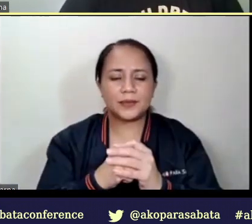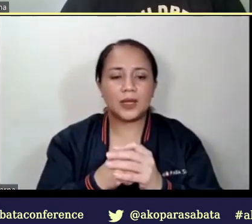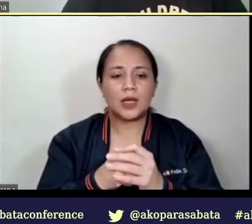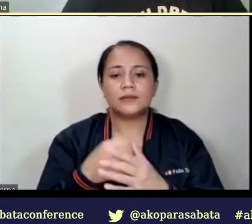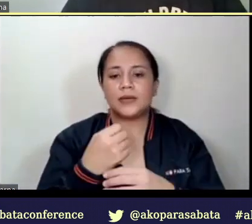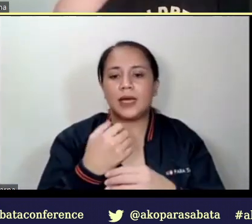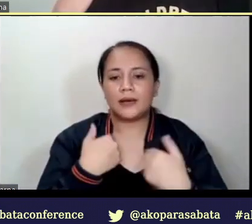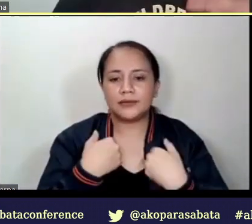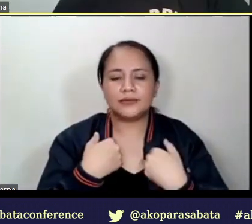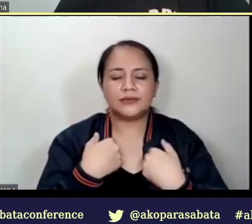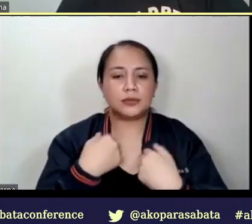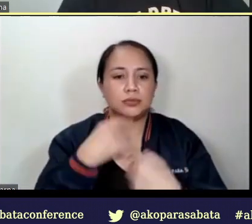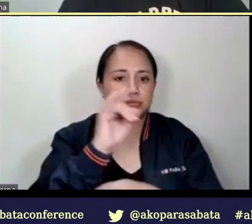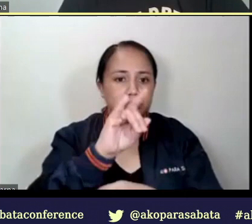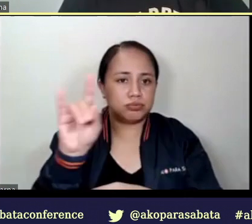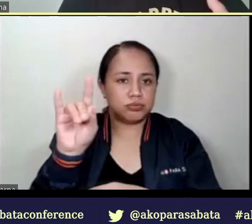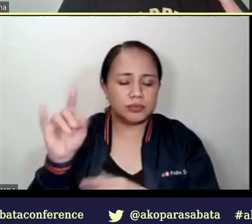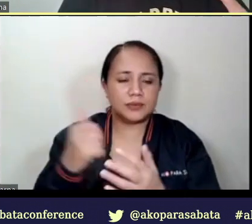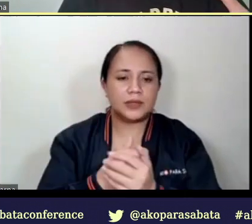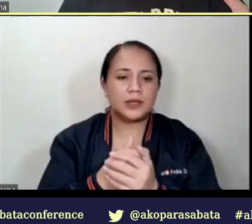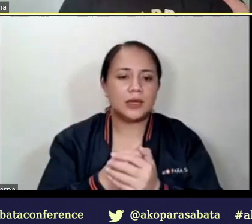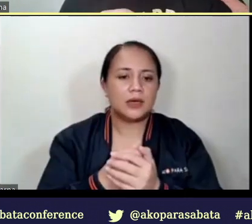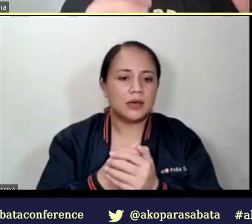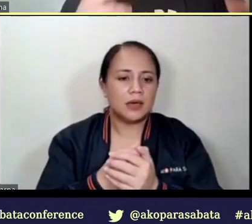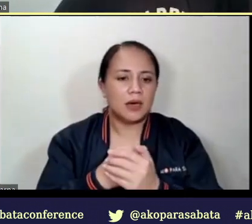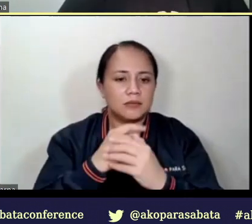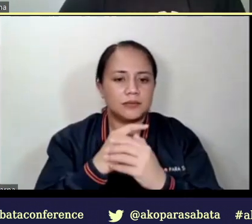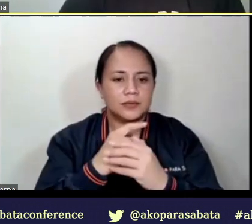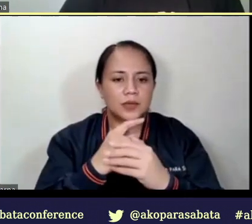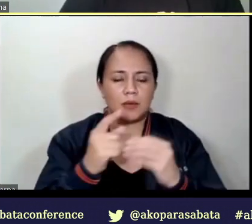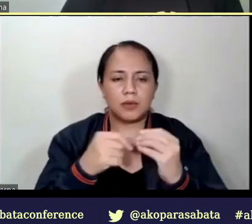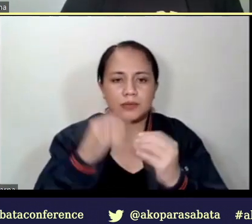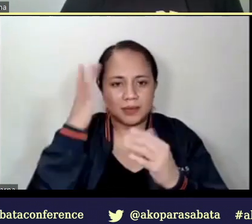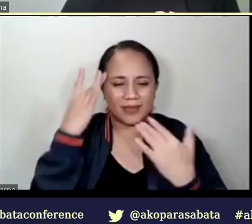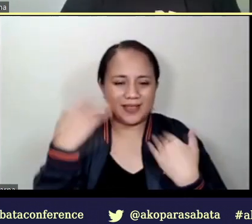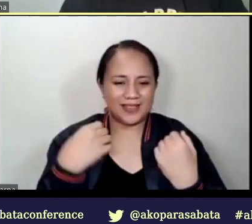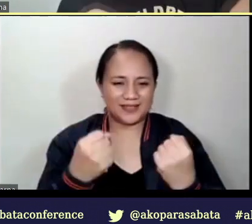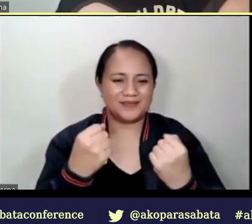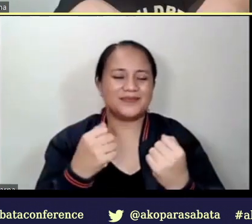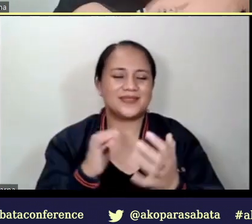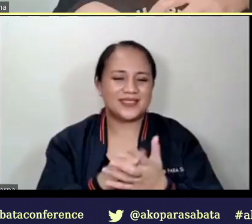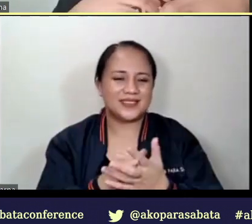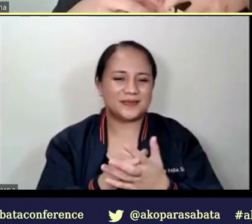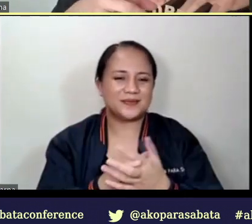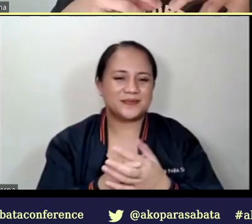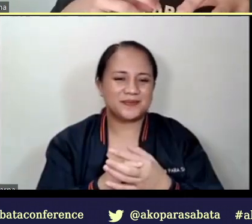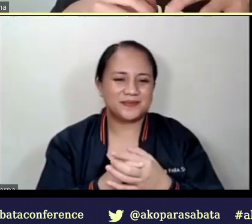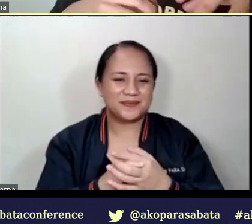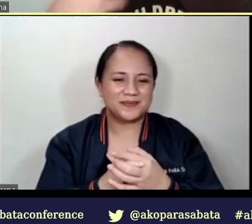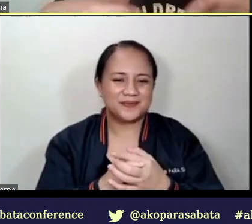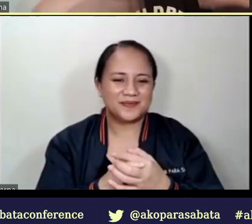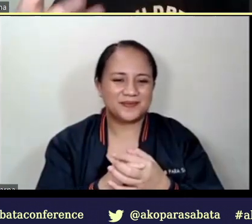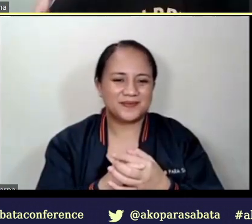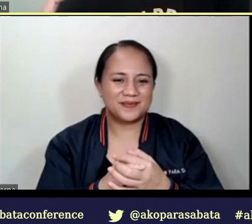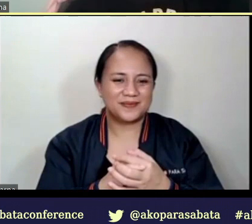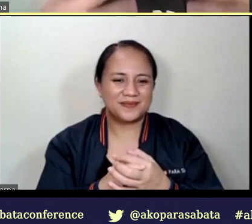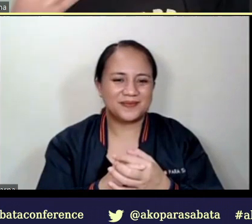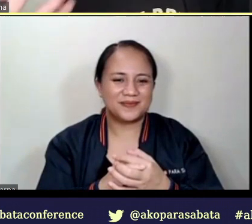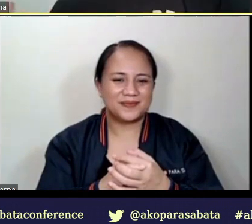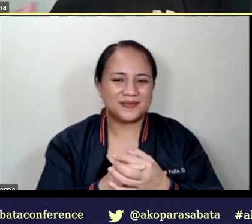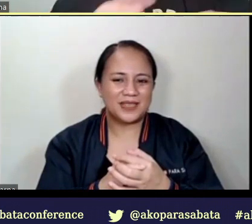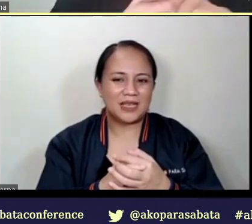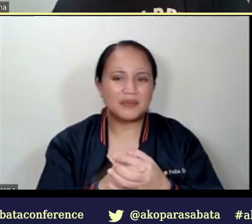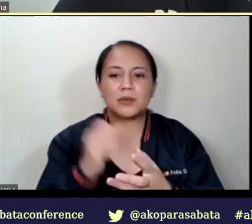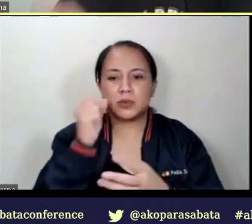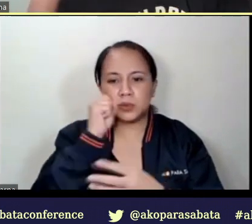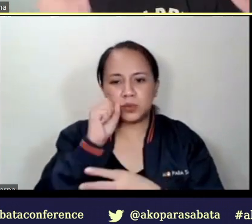mga campaign materials about sa mental health. So ayun lang po. Maganda na maging aware po